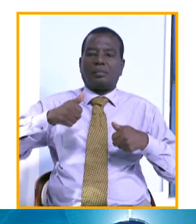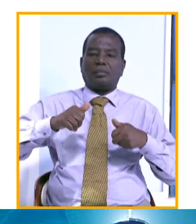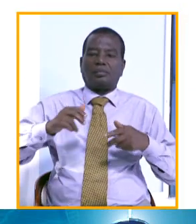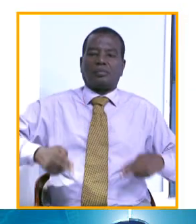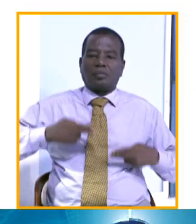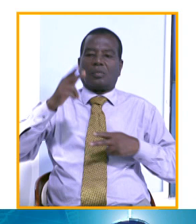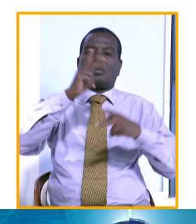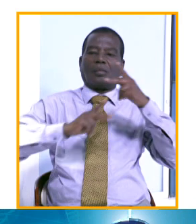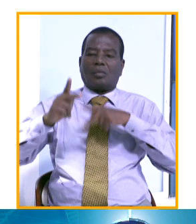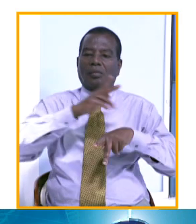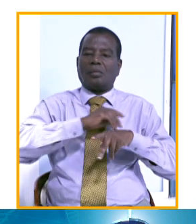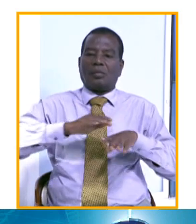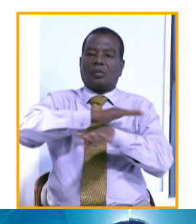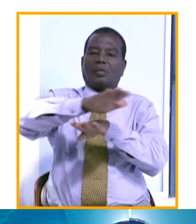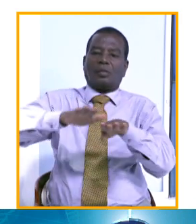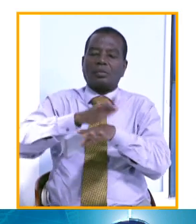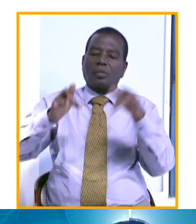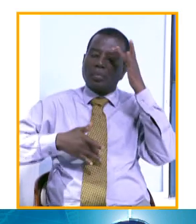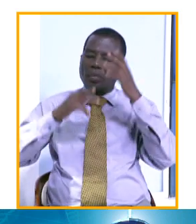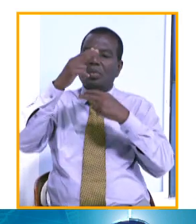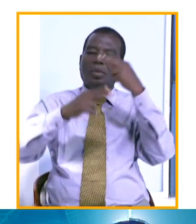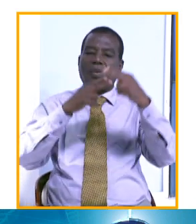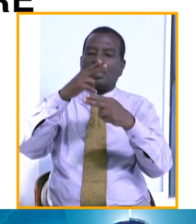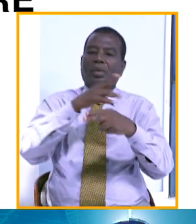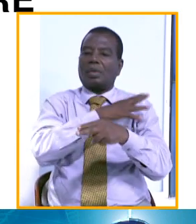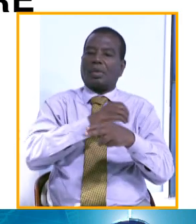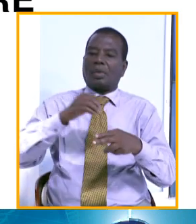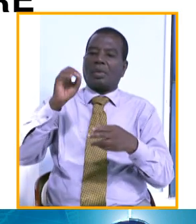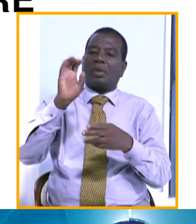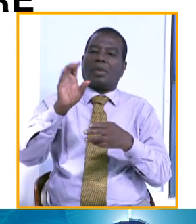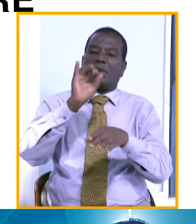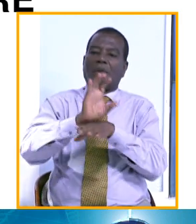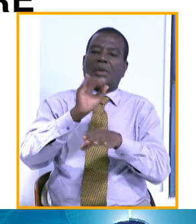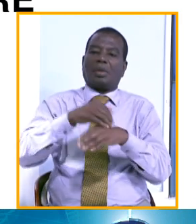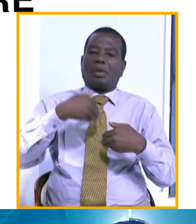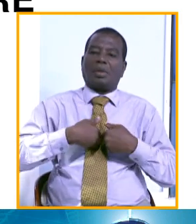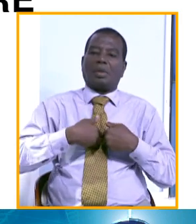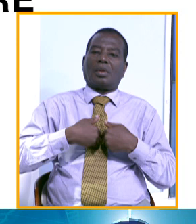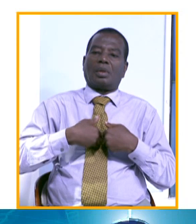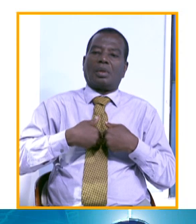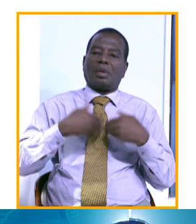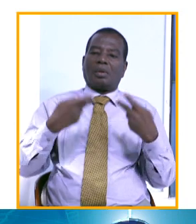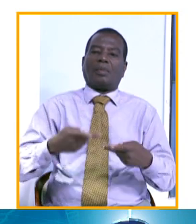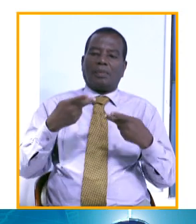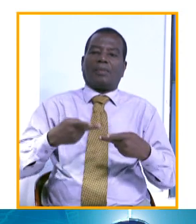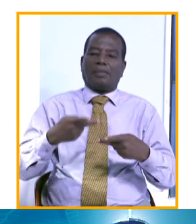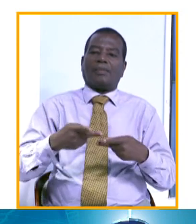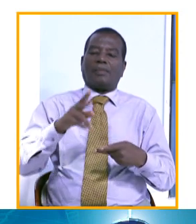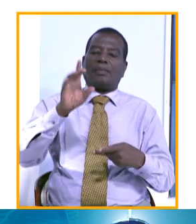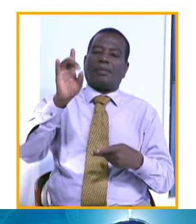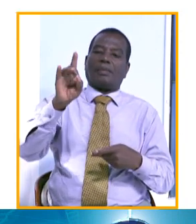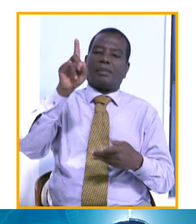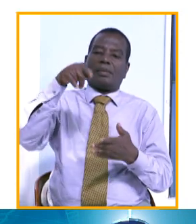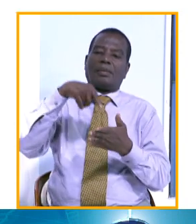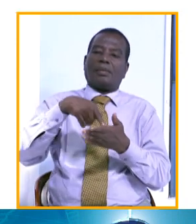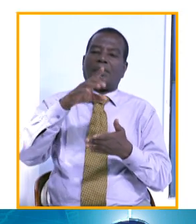l'Hygiène publique et de la couverture maladie universelle. La Côte d'Ivoire compte donc à présent